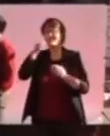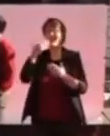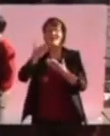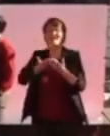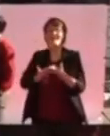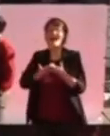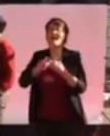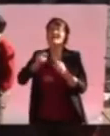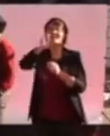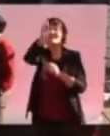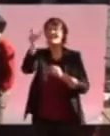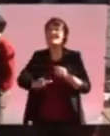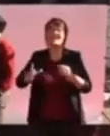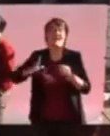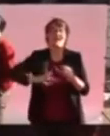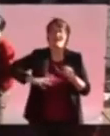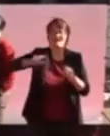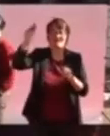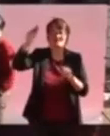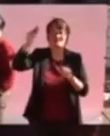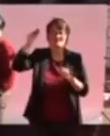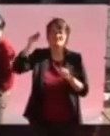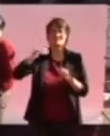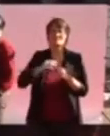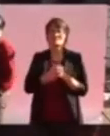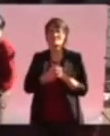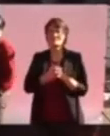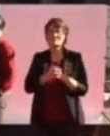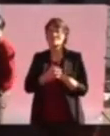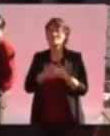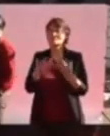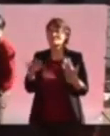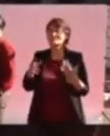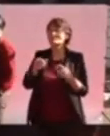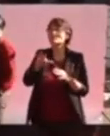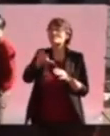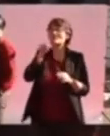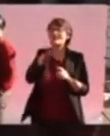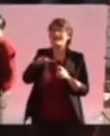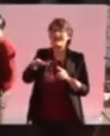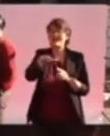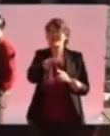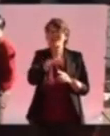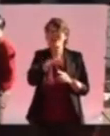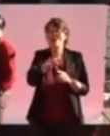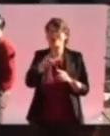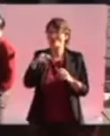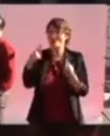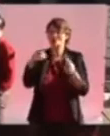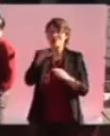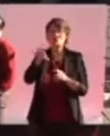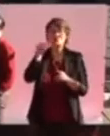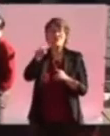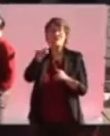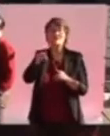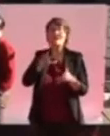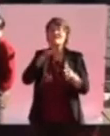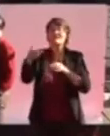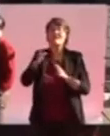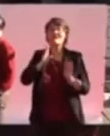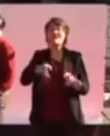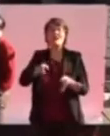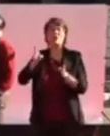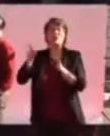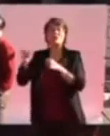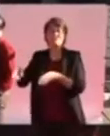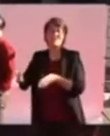scegliere il territorio come perno può consentire di deflazionare i pronti soccorsi che pagano con un elevatissimo numero di